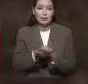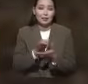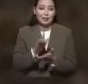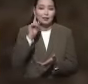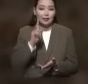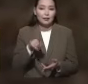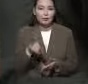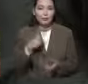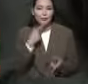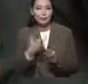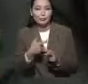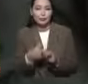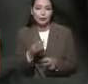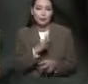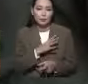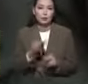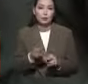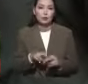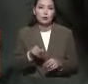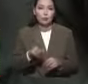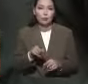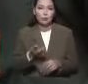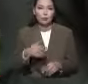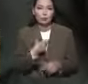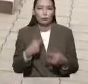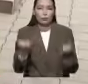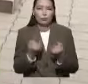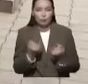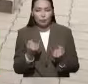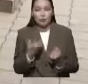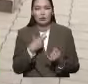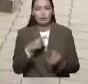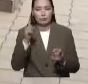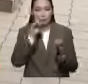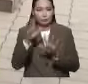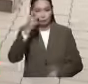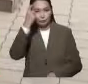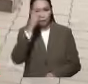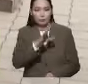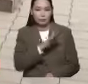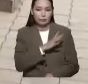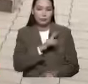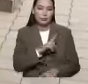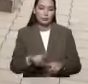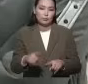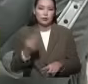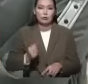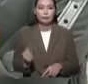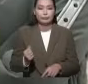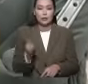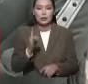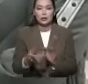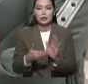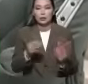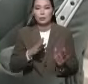сөзге тартып, коктейл ұсыныпты. Бір ұрттамнан кейін өзімді нашар сезініп, қатты масайып қалдым, дейді Элина. Сол кезде құрбысымен такси шақырады. Алайда